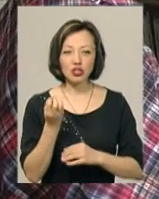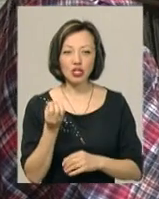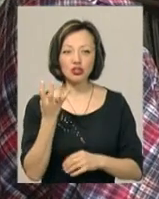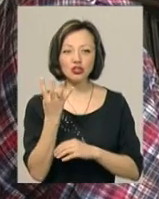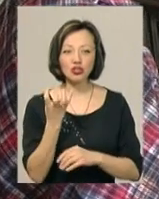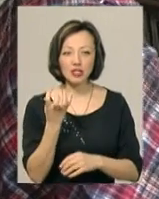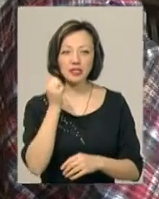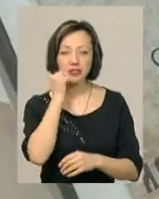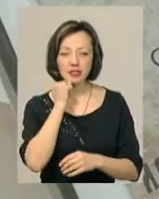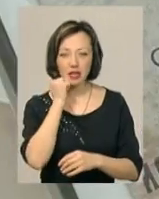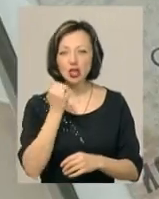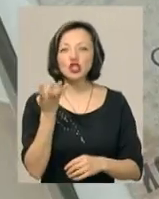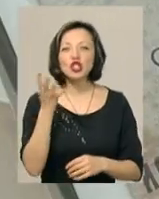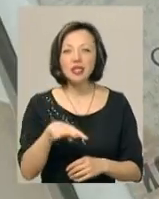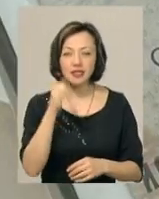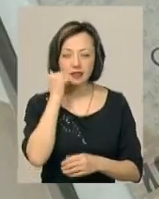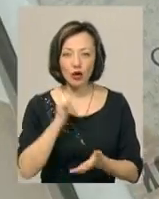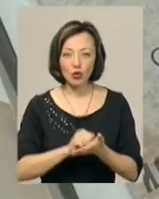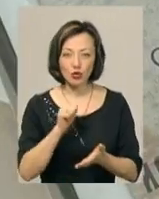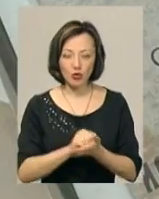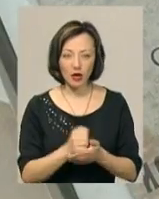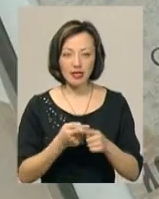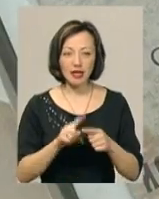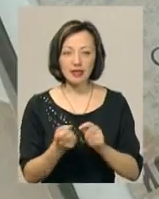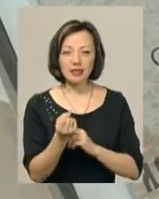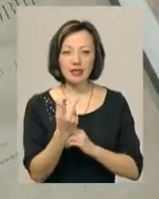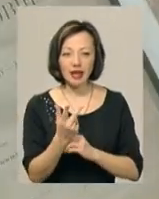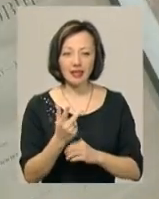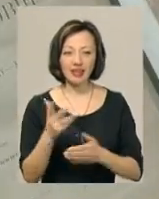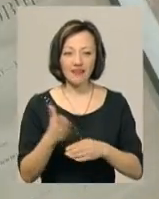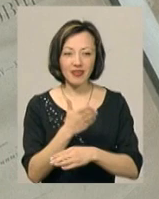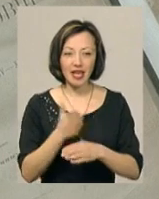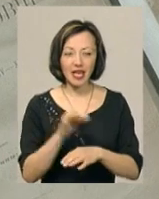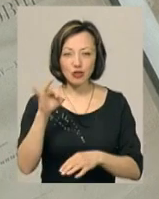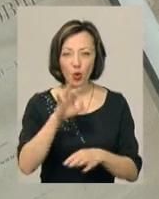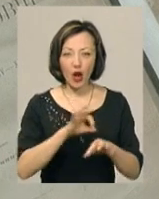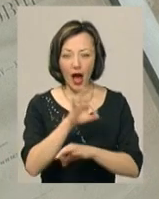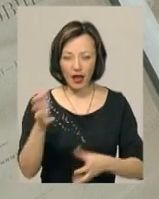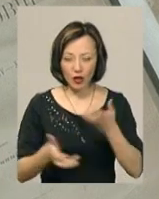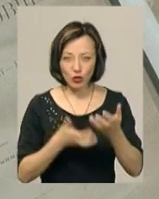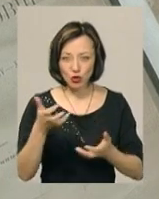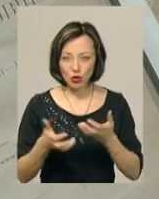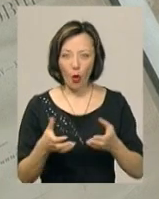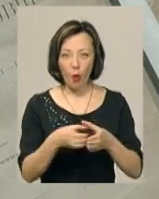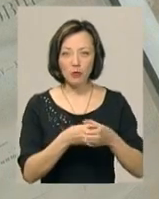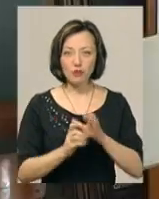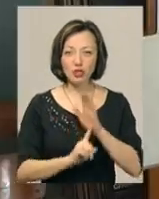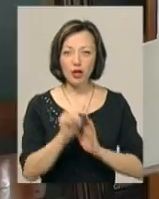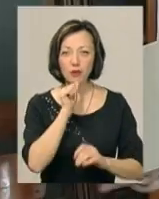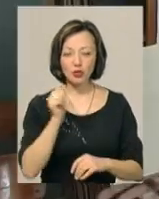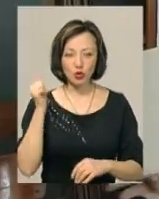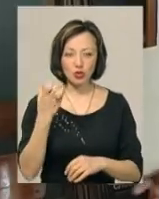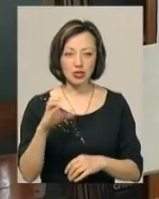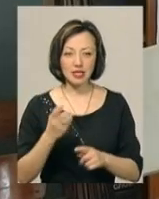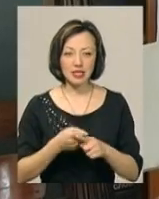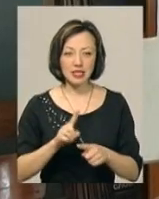4 стародруки. Серед них 11-й випуск трудов Подольського церковного історико-археологічного общества початку минулого століття. Це